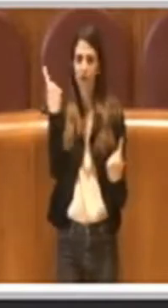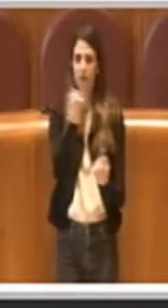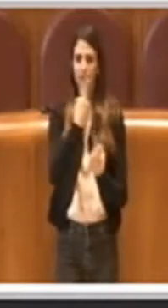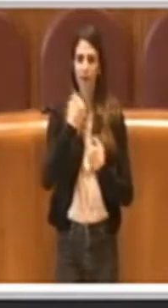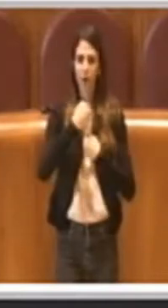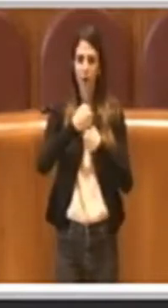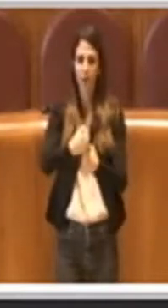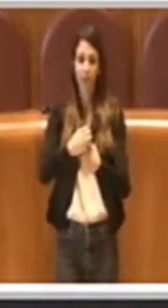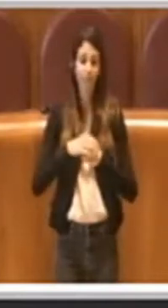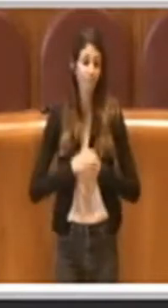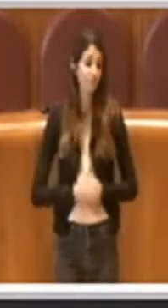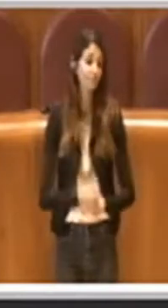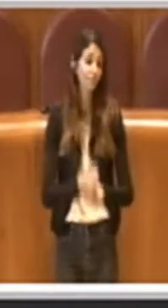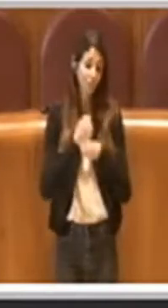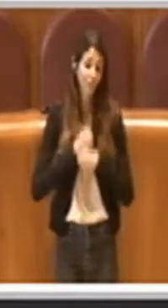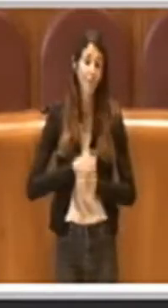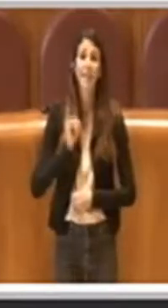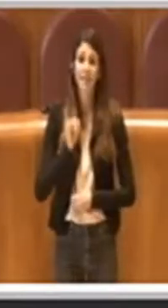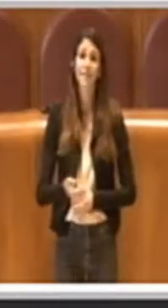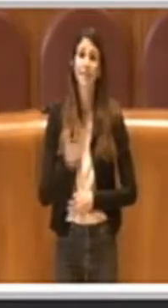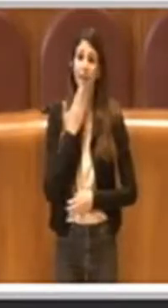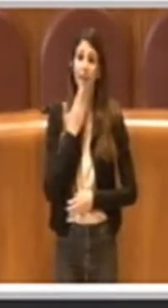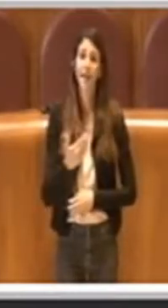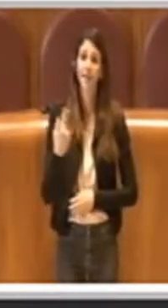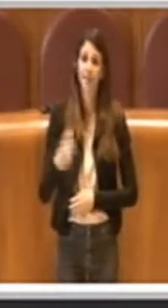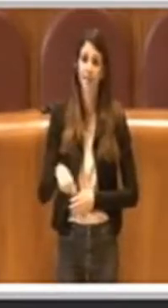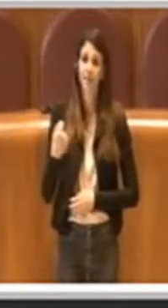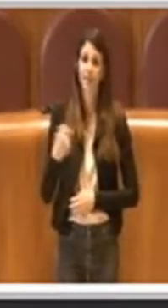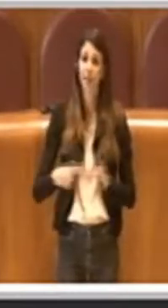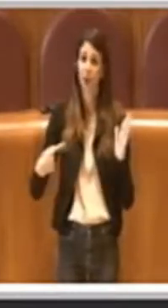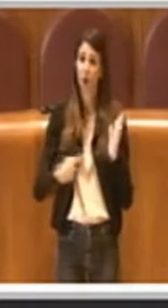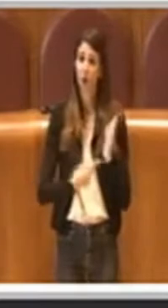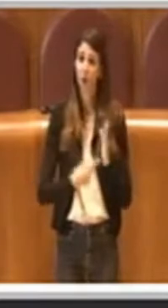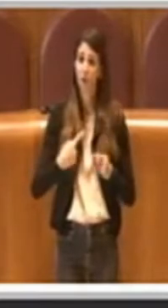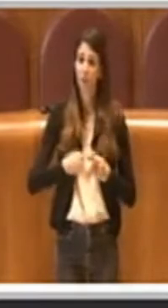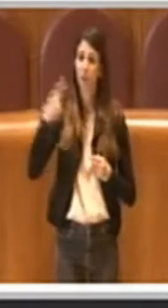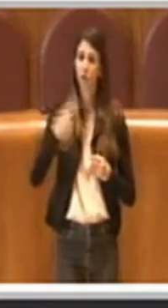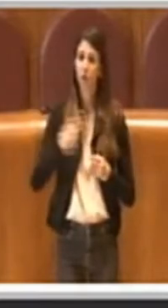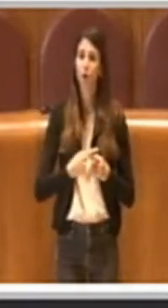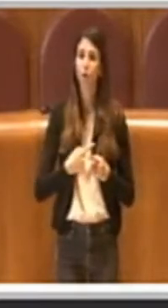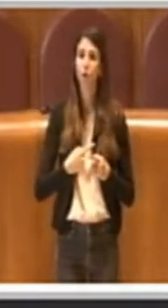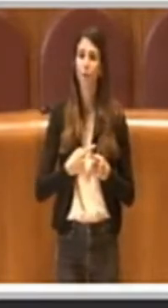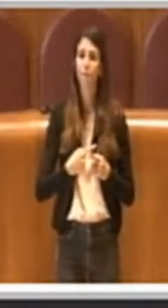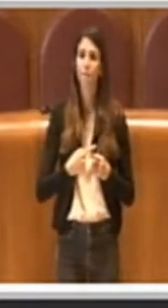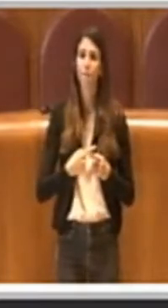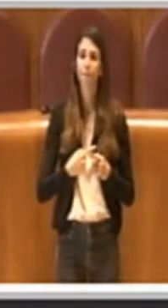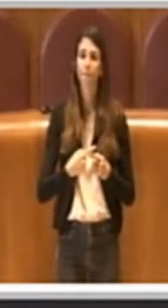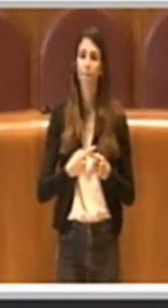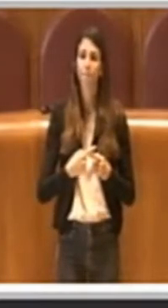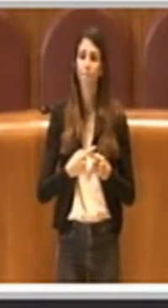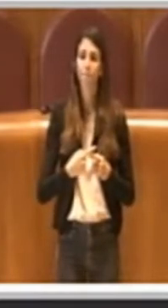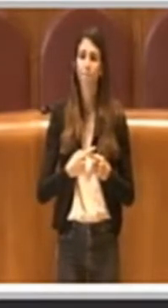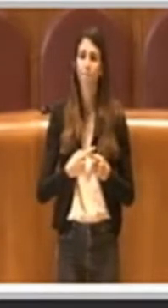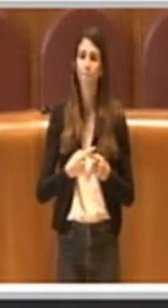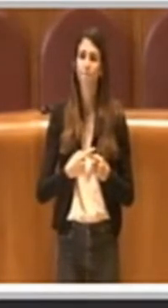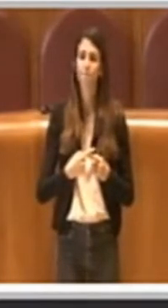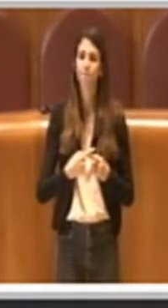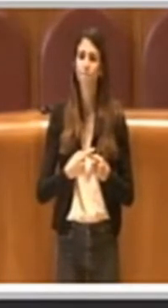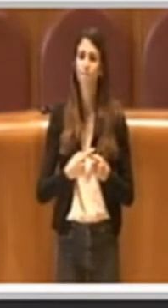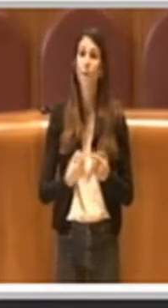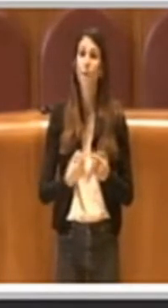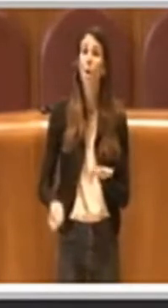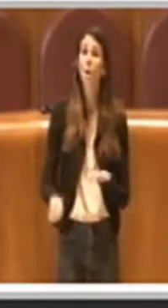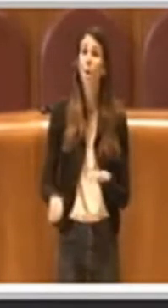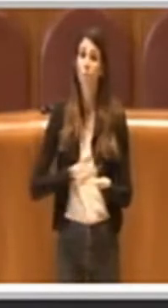grazie presidente questo ordine del giorno rilancia diciamo così un progetto molto